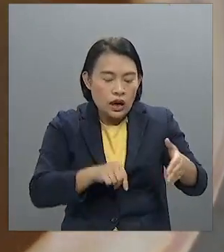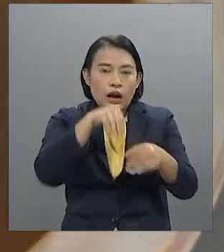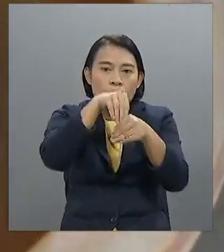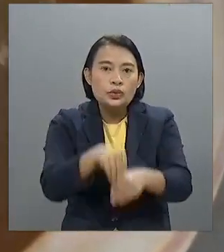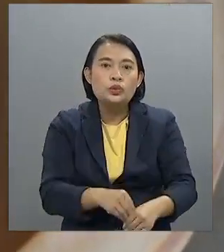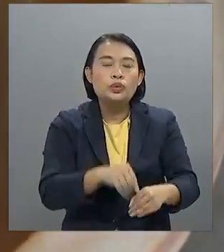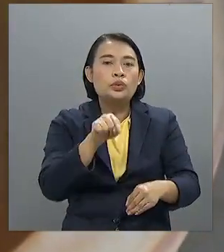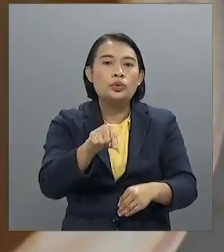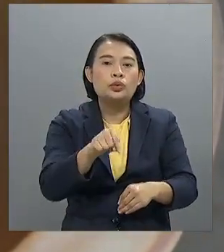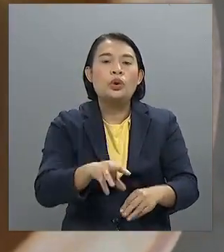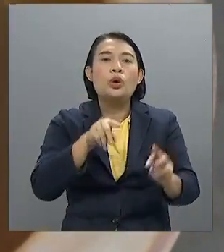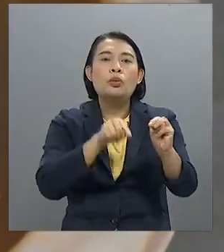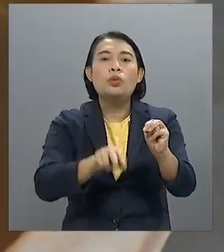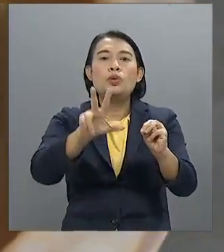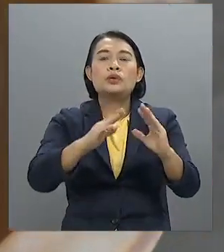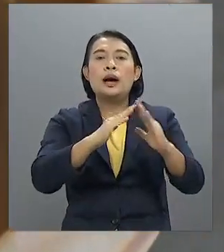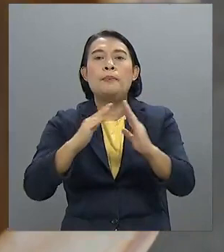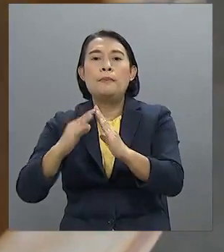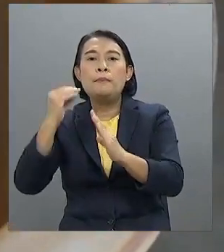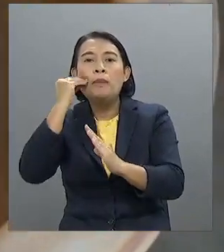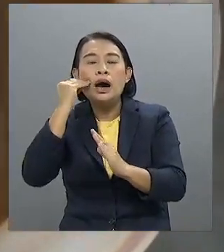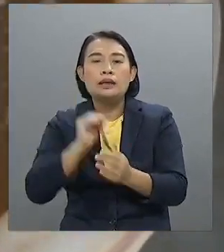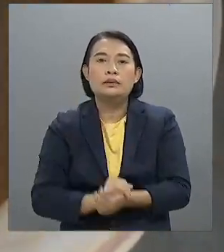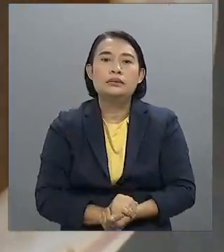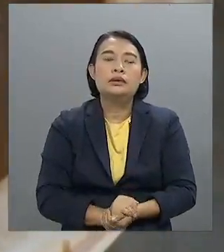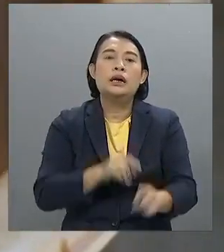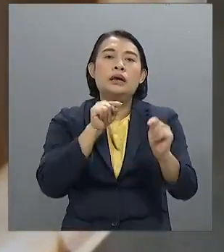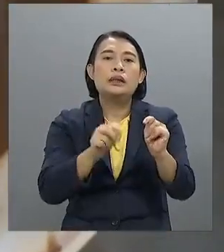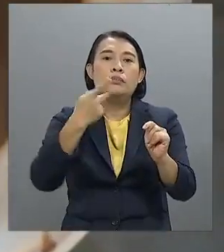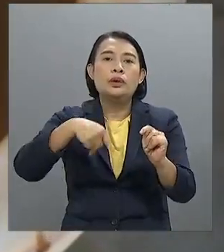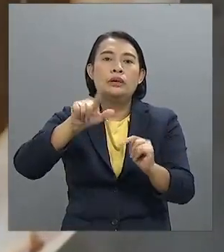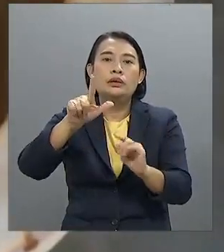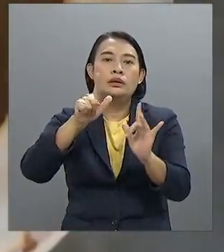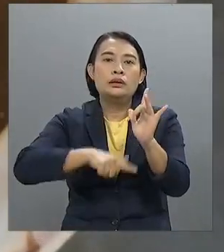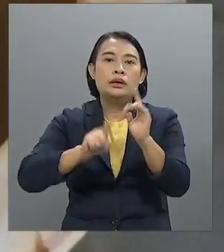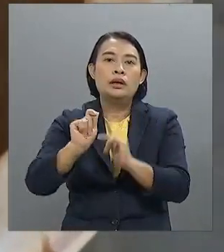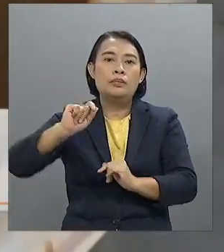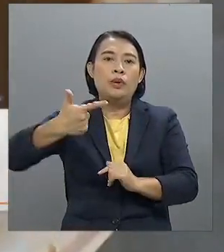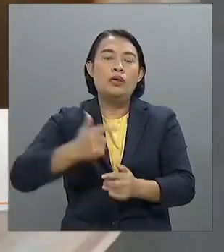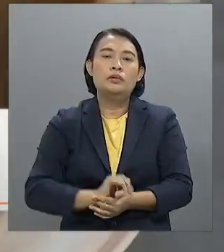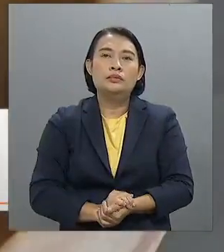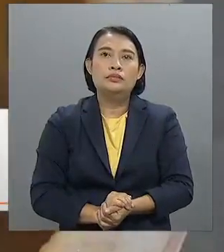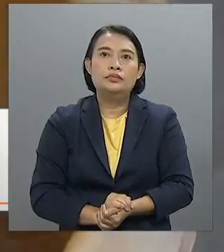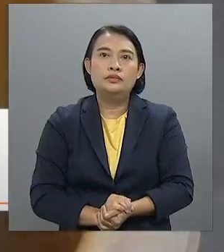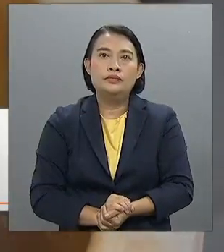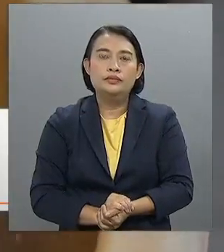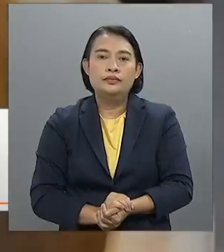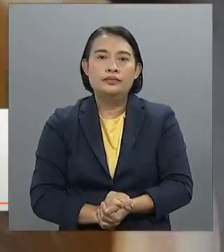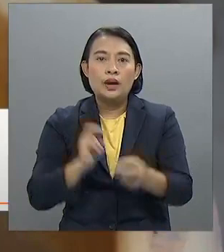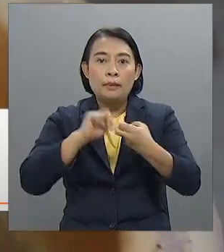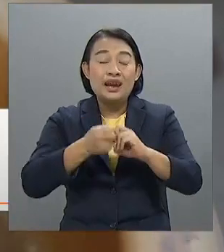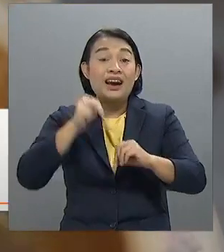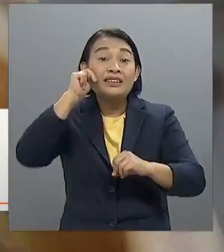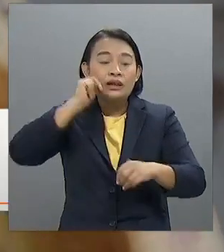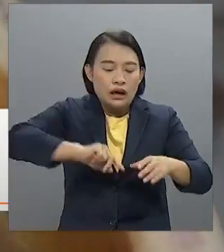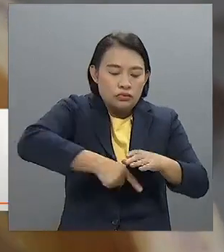ที่หมู่3ตำบลป้องอำเภอเทิงจังหวัดเชียงรายนะคะก็ประสบปัญหาจากการต้องใช้น้ำบาดาลค่ะที่มันมีสี